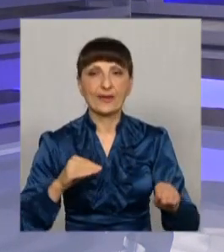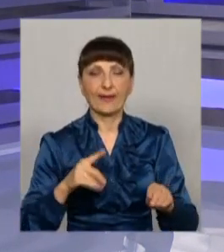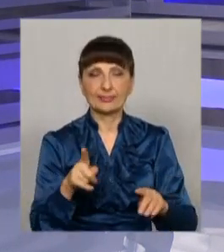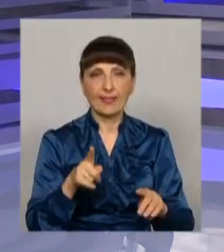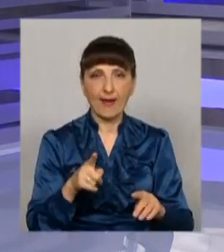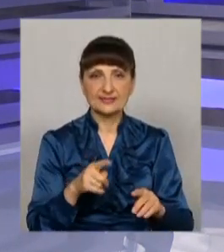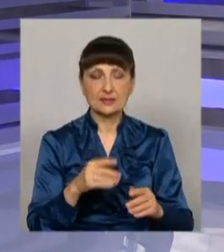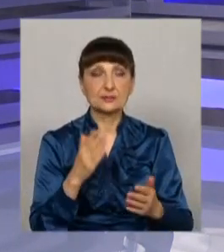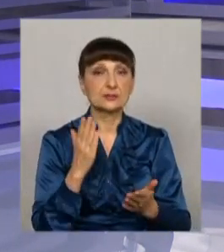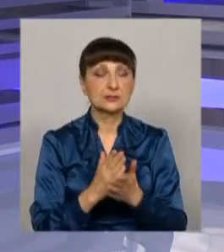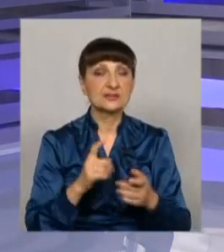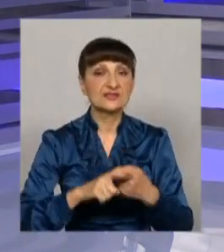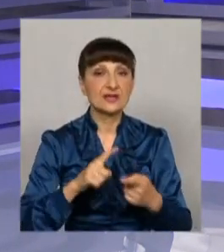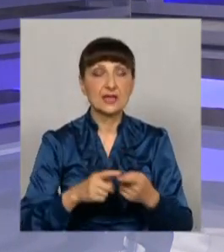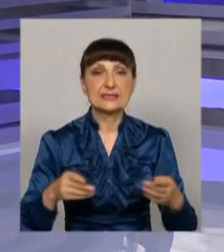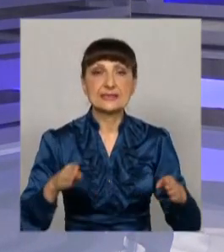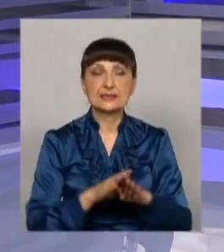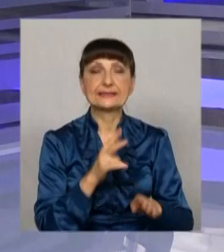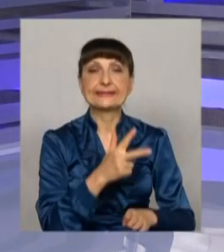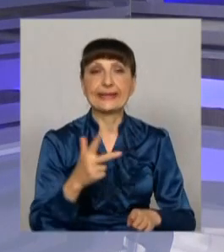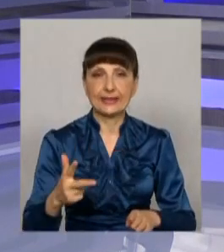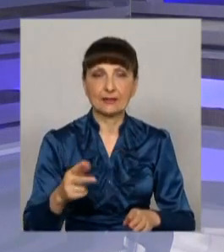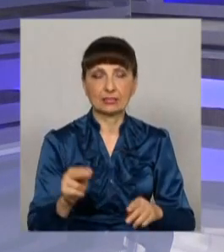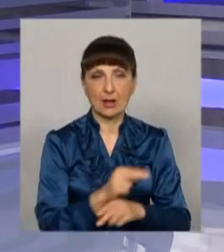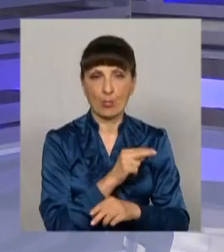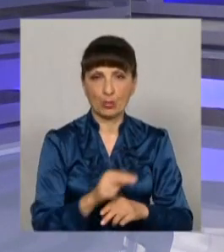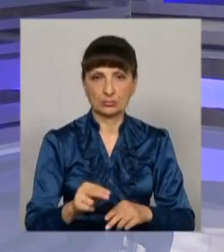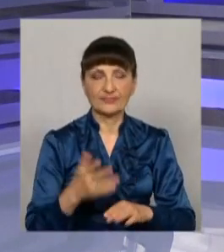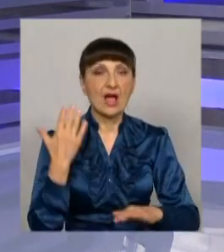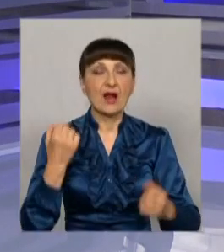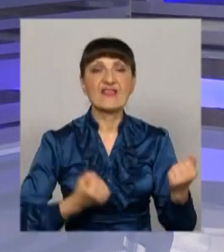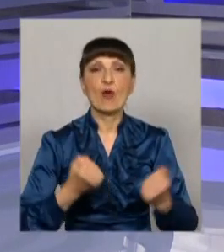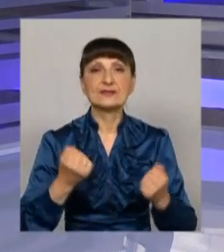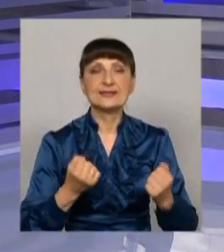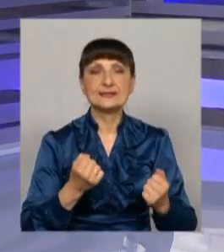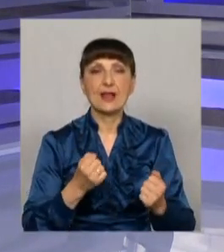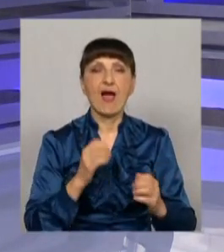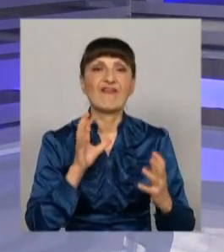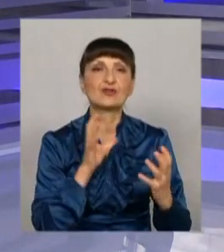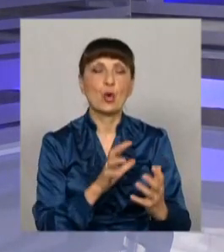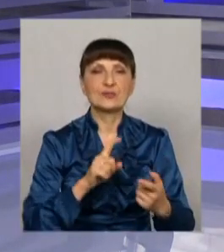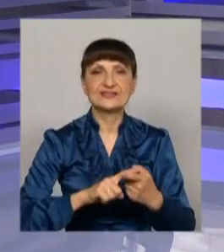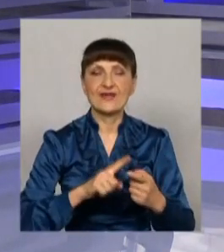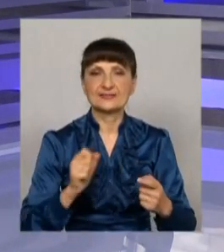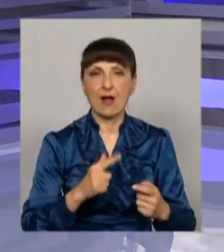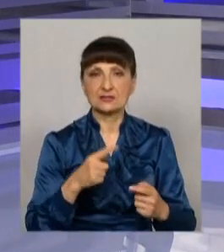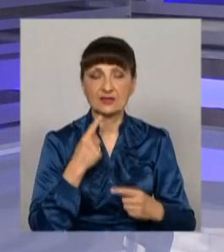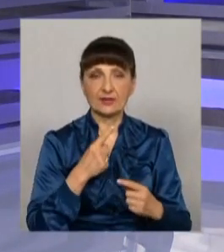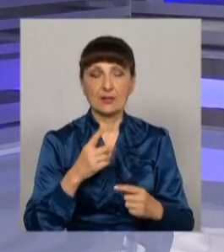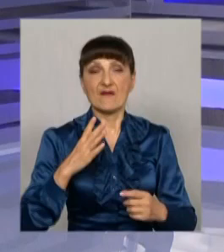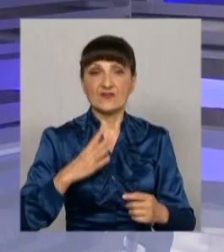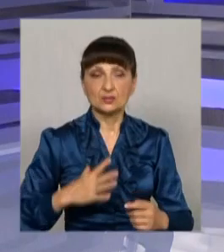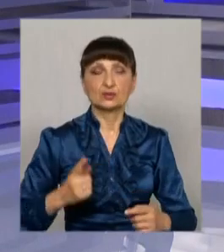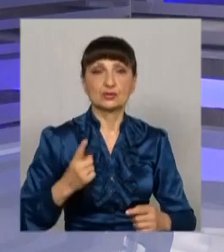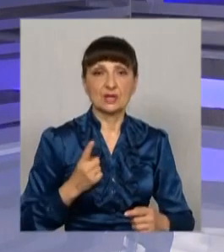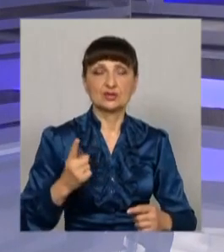станциях образовались из-за закрытия трех из них на ремонт. Ранее водители экологичных автобусов пожаловались на то, что вынуждены часами